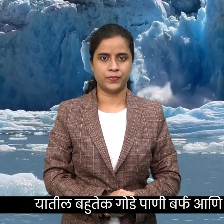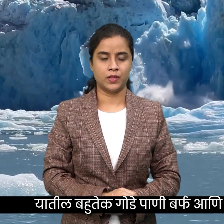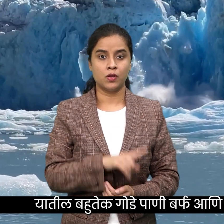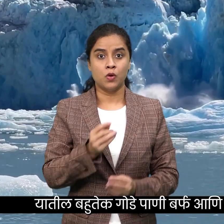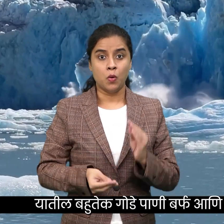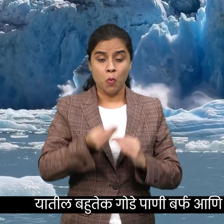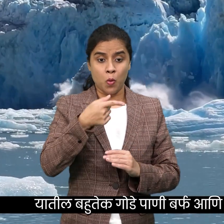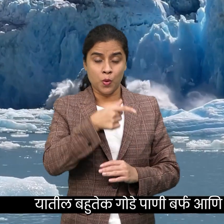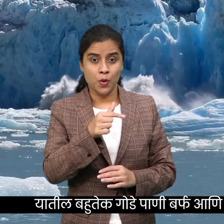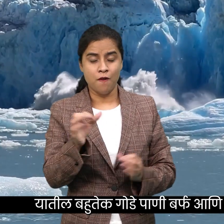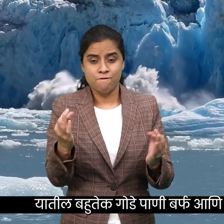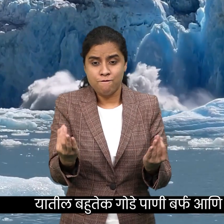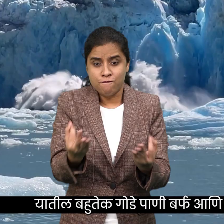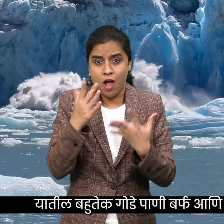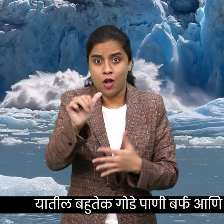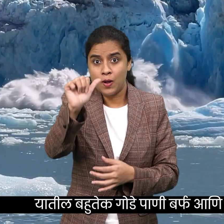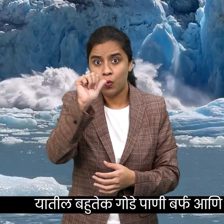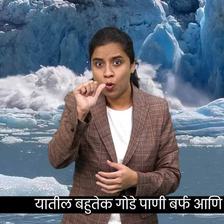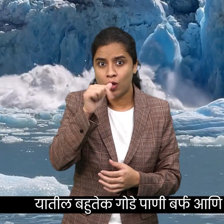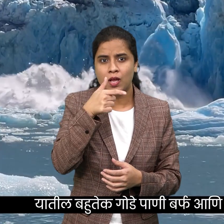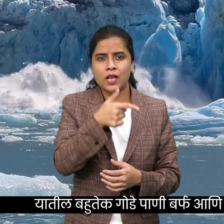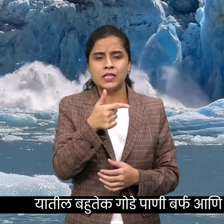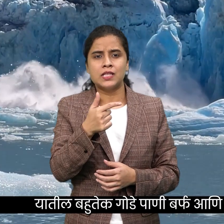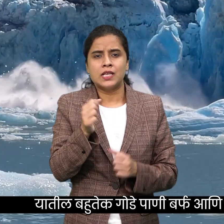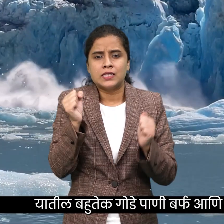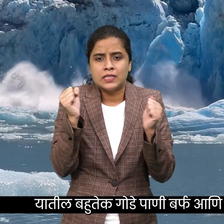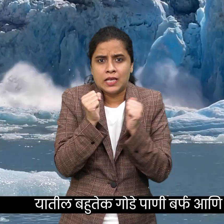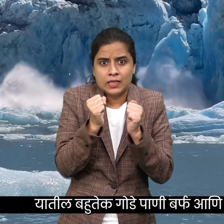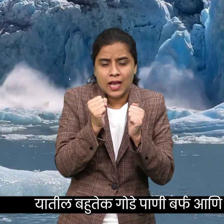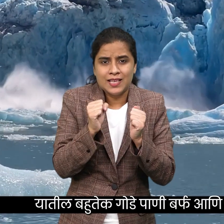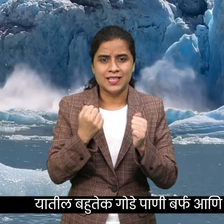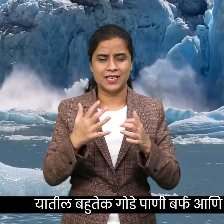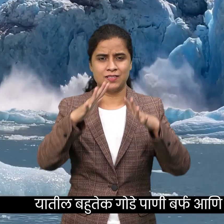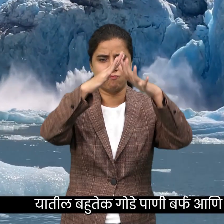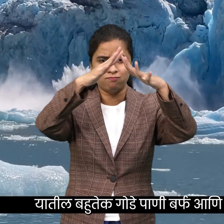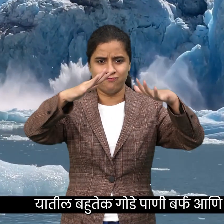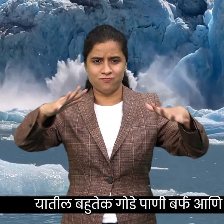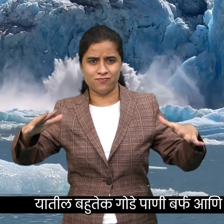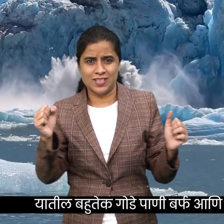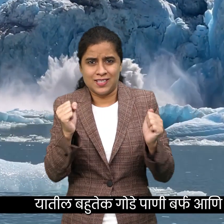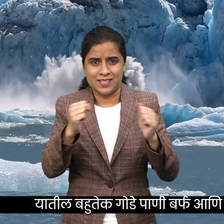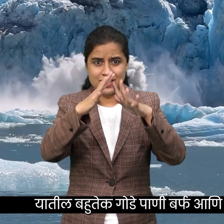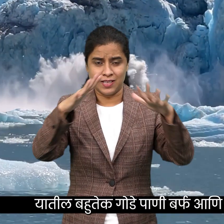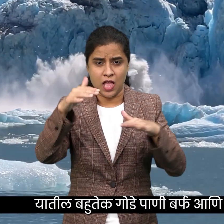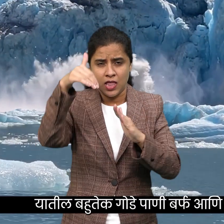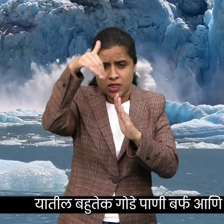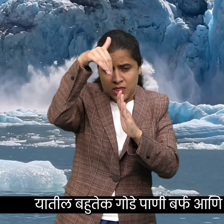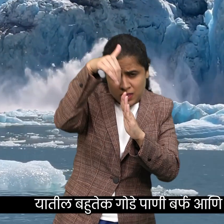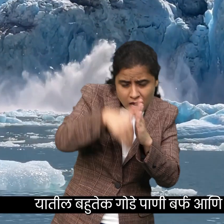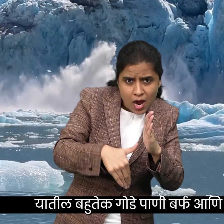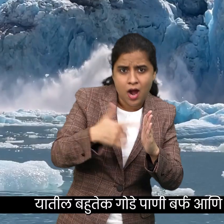यातील बहुतेक गोडे पाणी बर्फ आणि हिमनद्यांच्या स्वरूपात किंवा खोल भूगर्भात आहे.